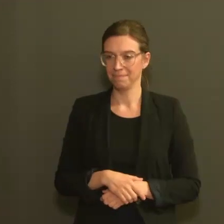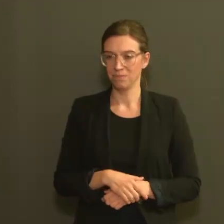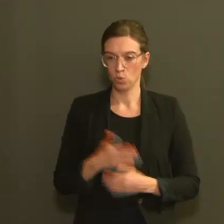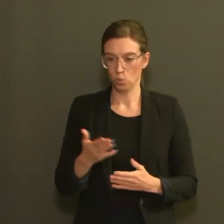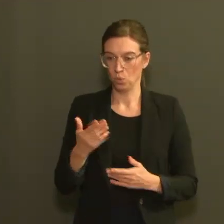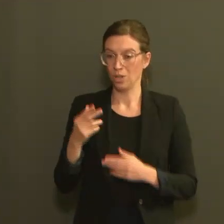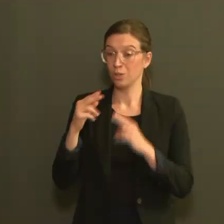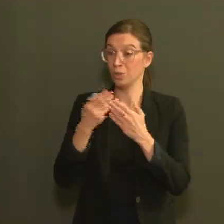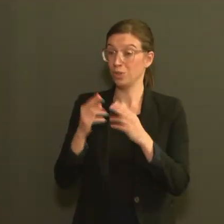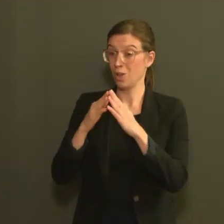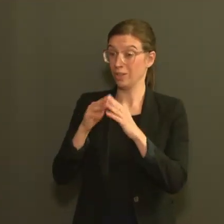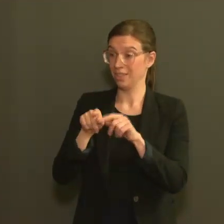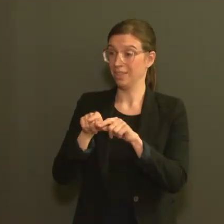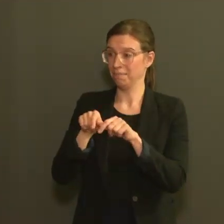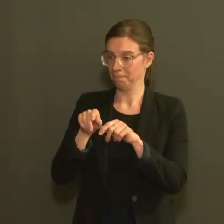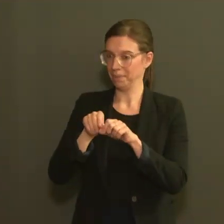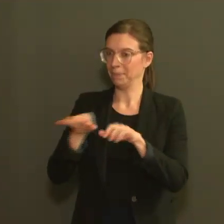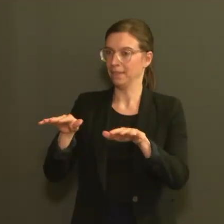is.